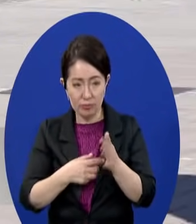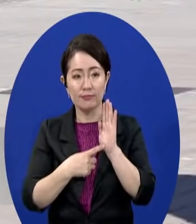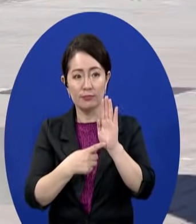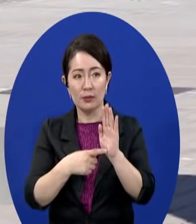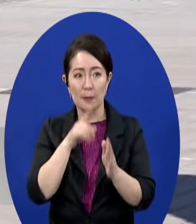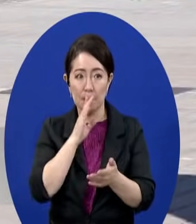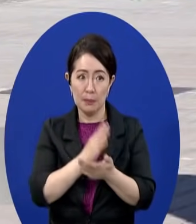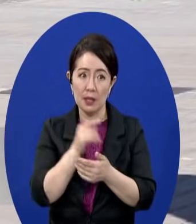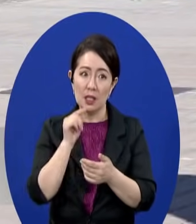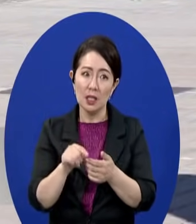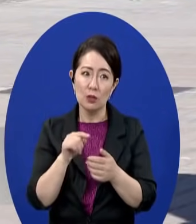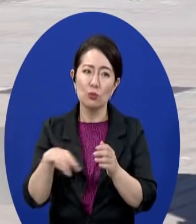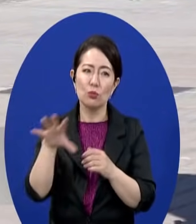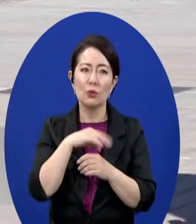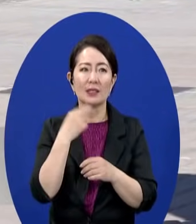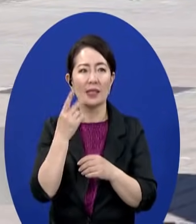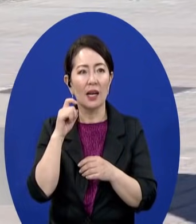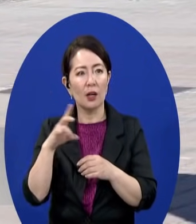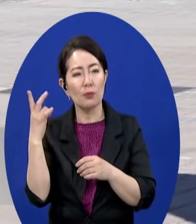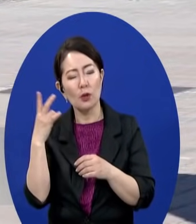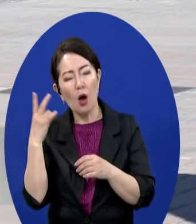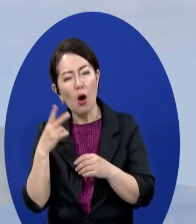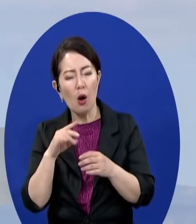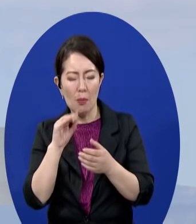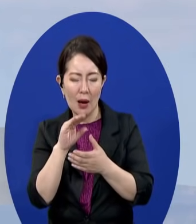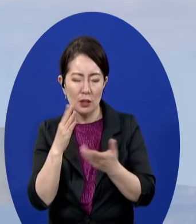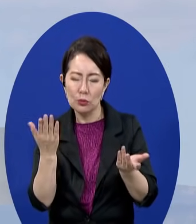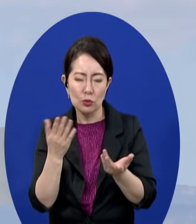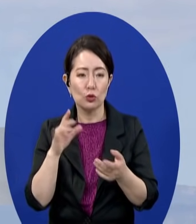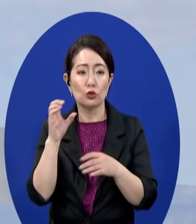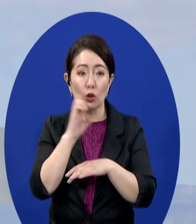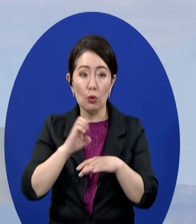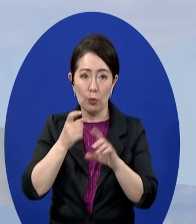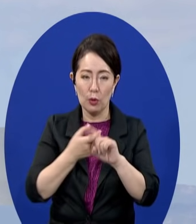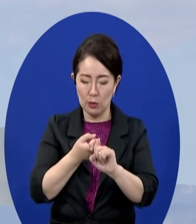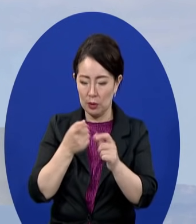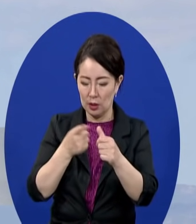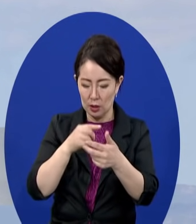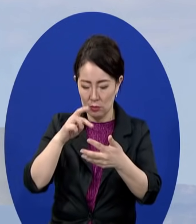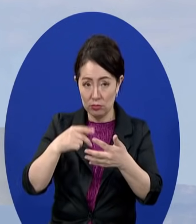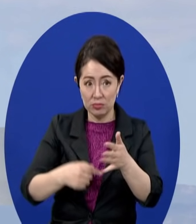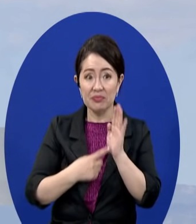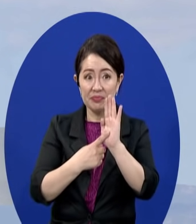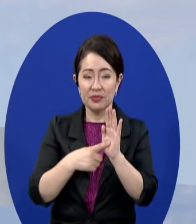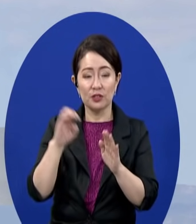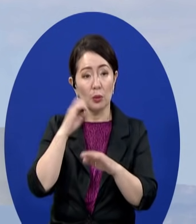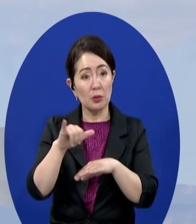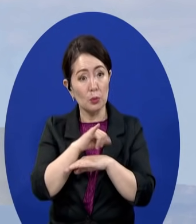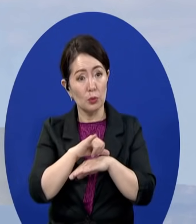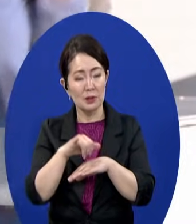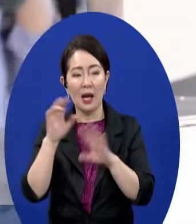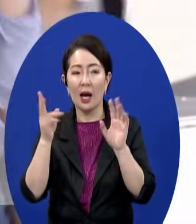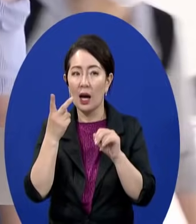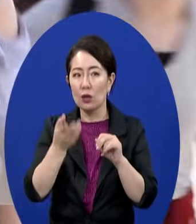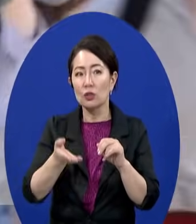юм байна. Энэхүү цахим ногоон паспорт Европын холбооны бүх хилдээр гарах юм а. Мөн Европын зарим улс орон